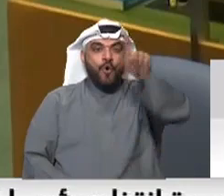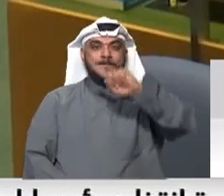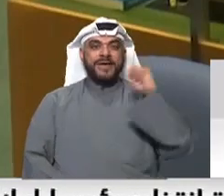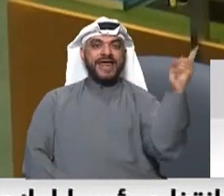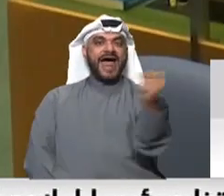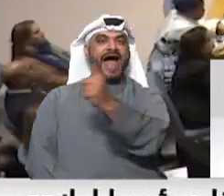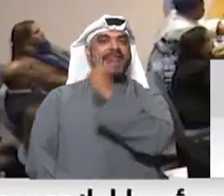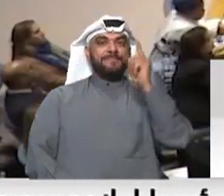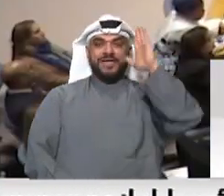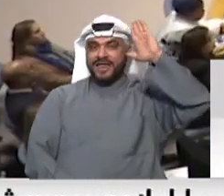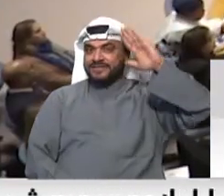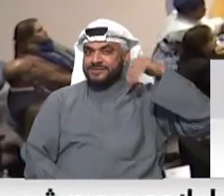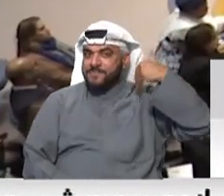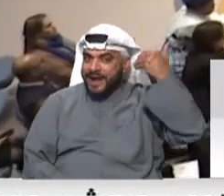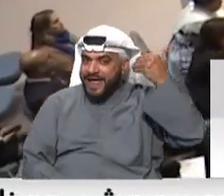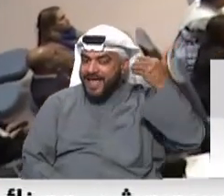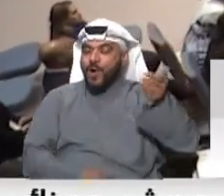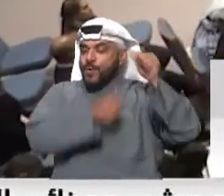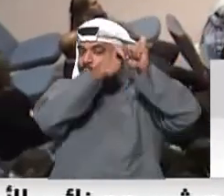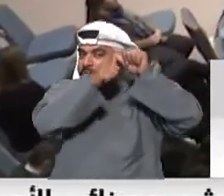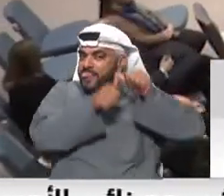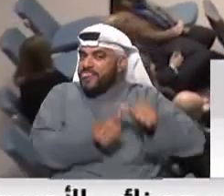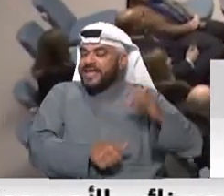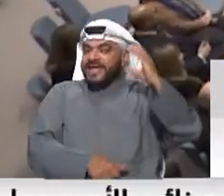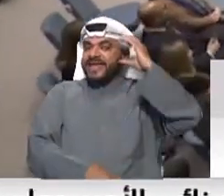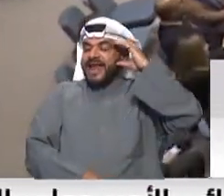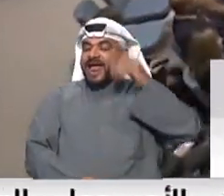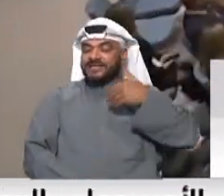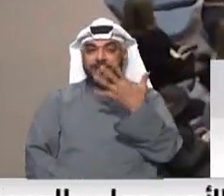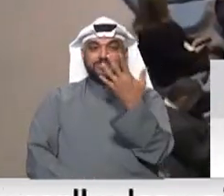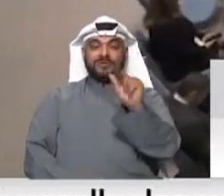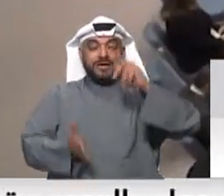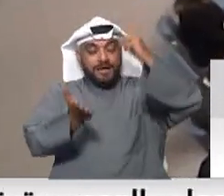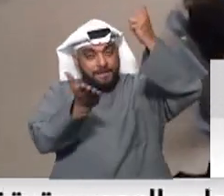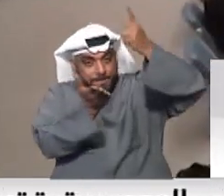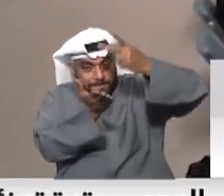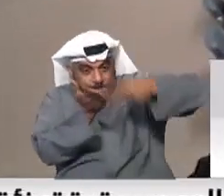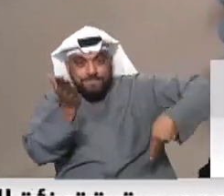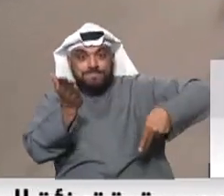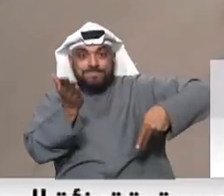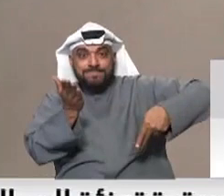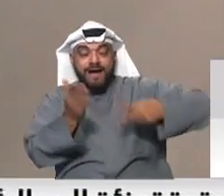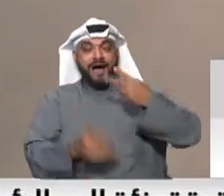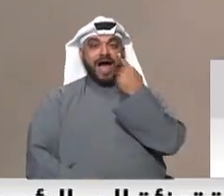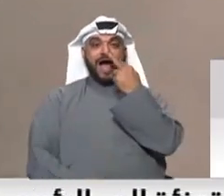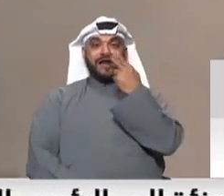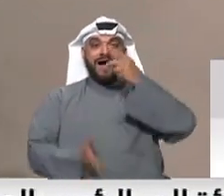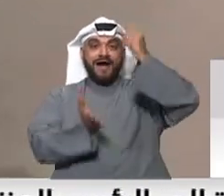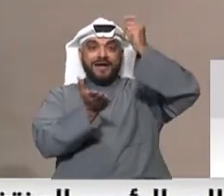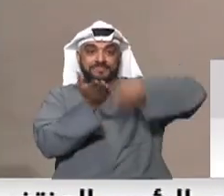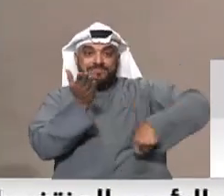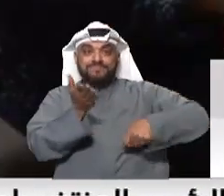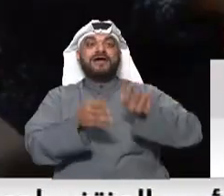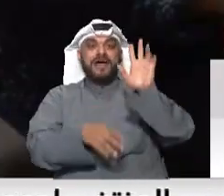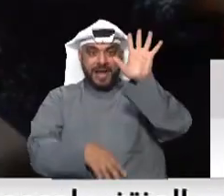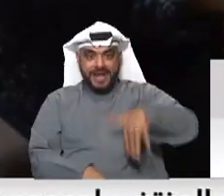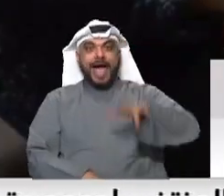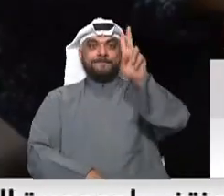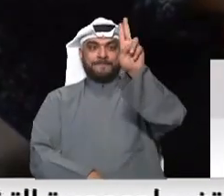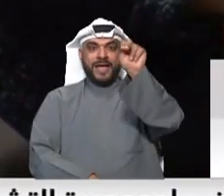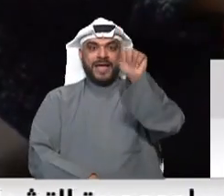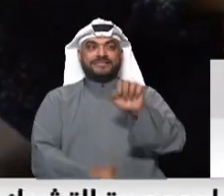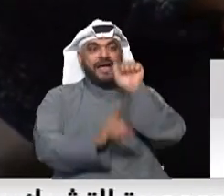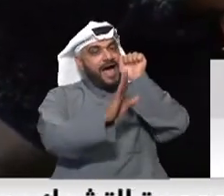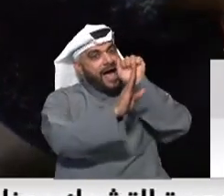والذكرى الخامسه والعشرين لاصدار مجلس الامن الدولي القرار التاريخي رقم 1335